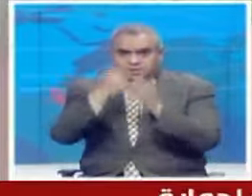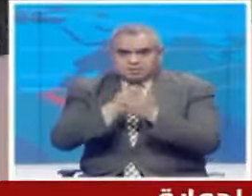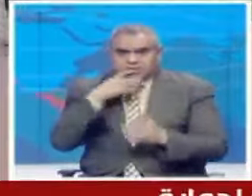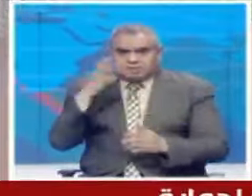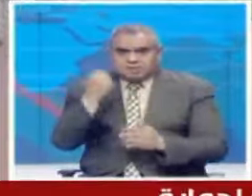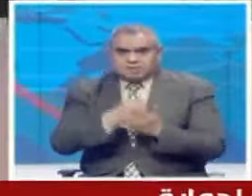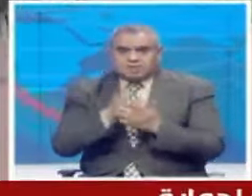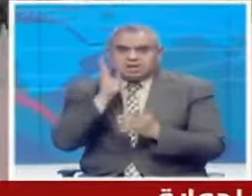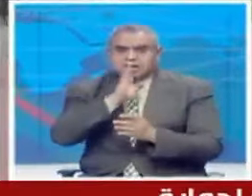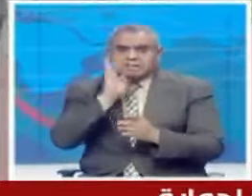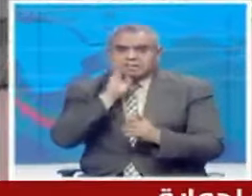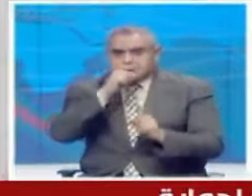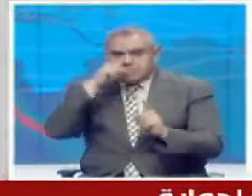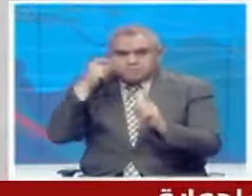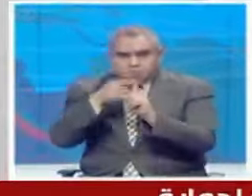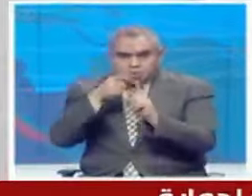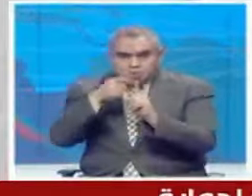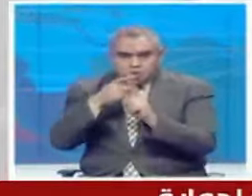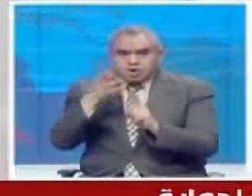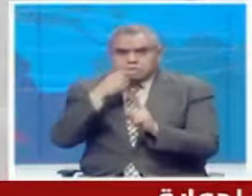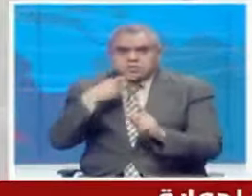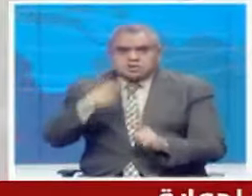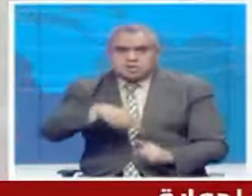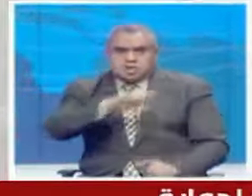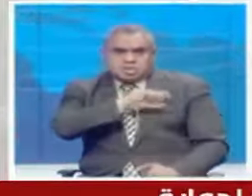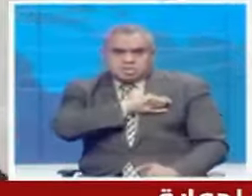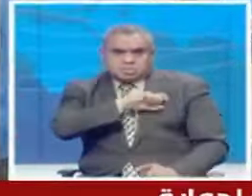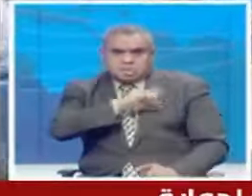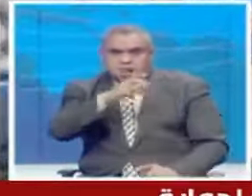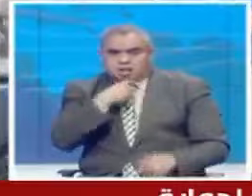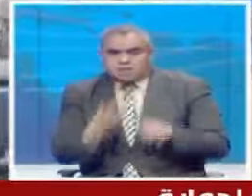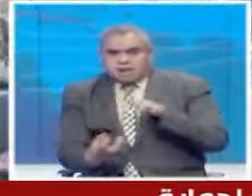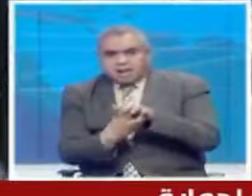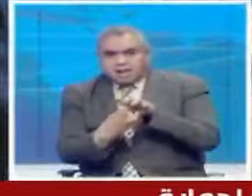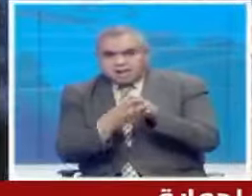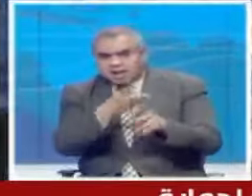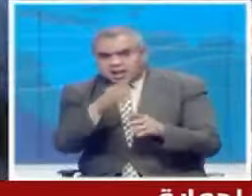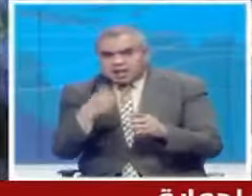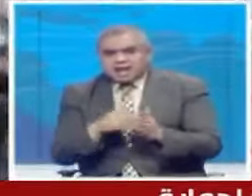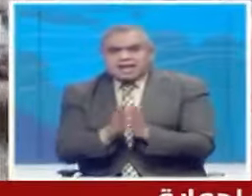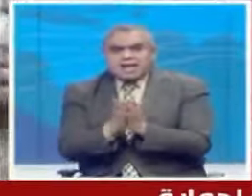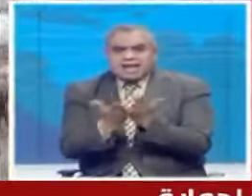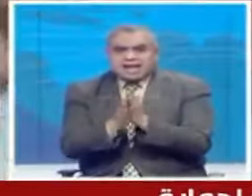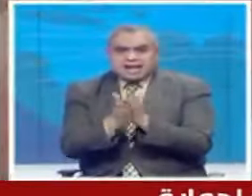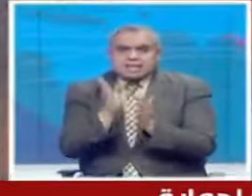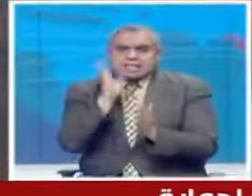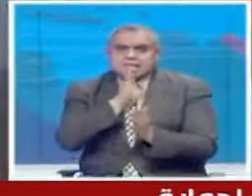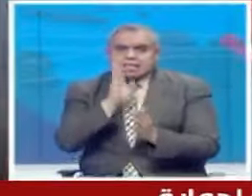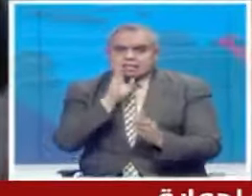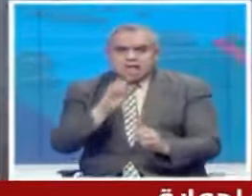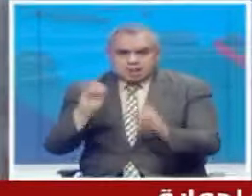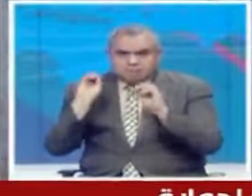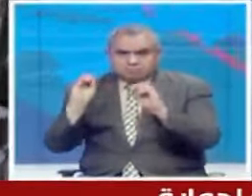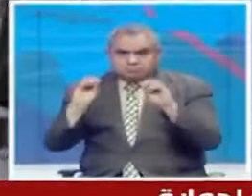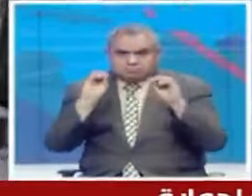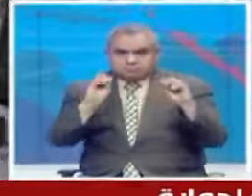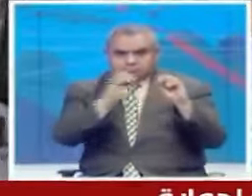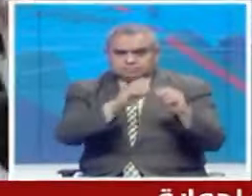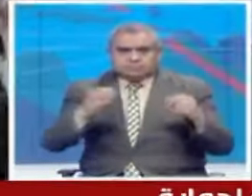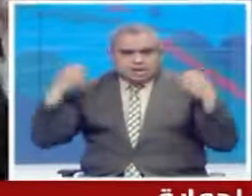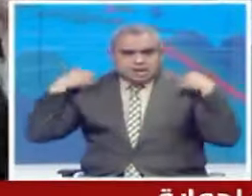لمكافحة المخدرات وعدد من طلبة الجامعات بتوزيع كتيبات على المواطنين بالأندية